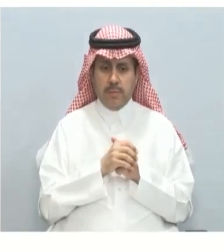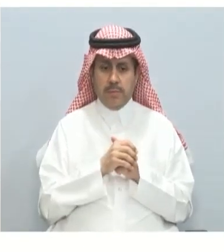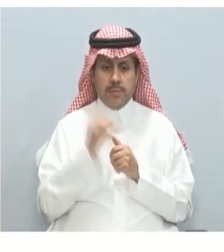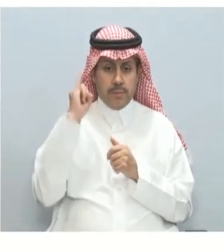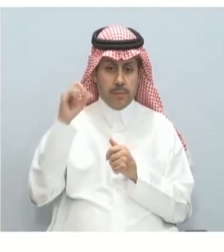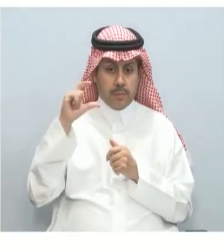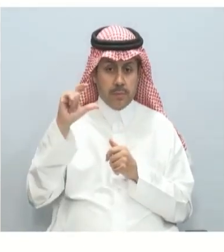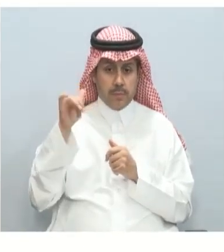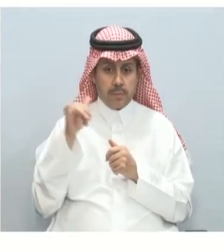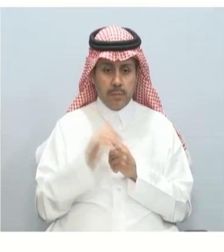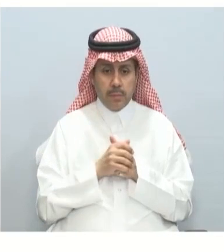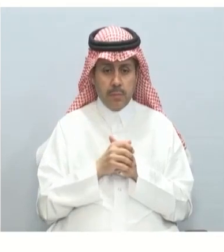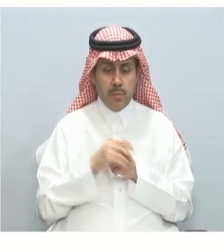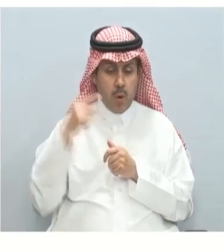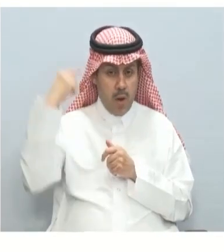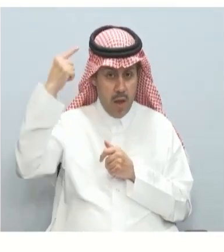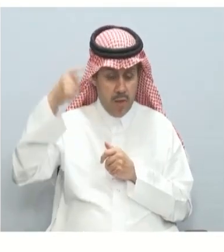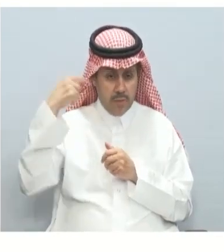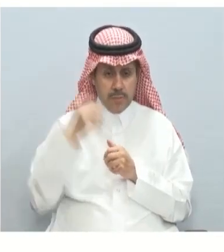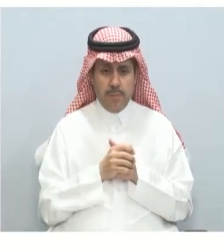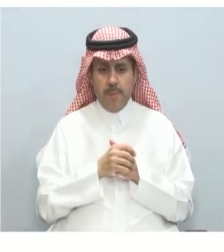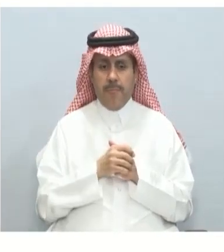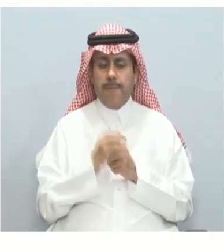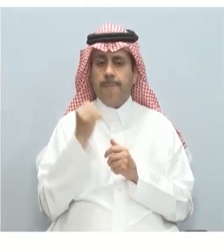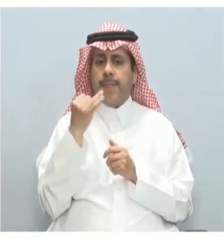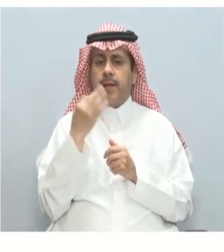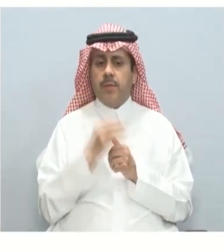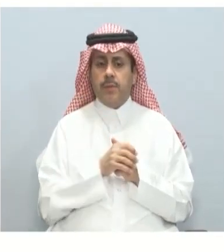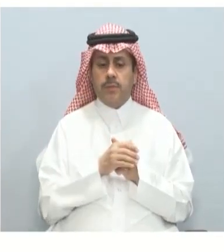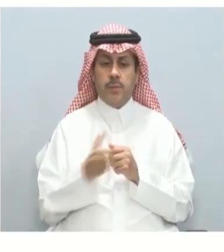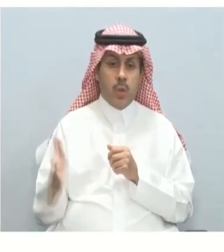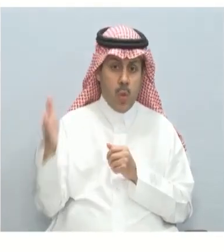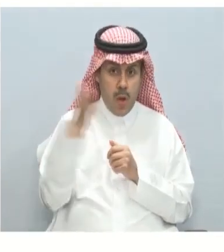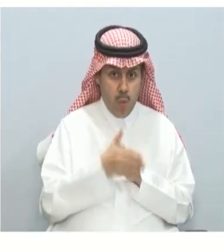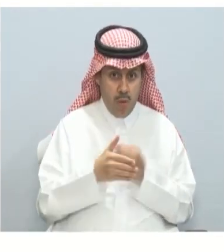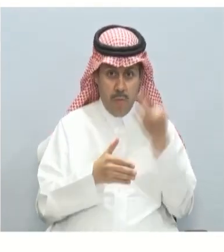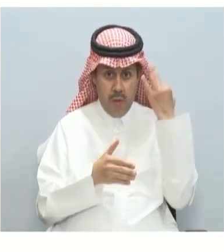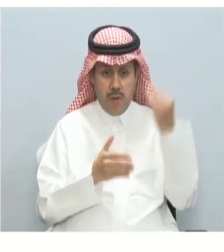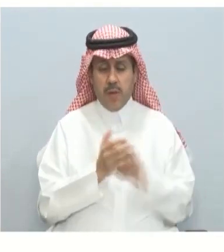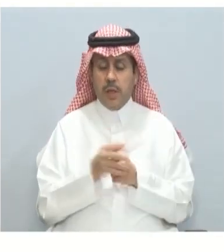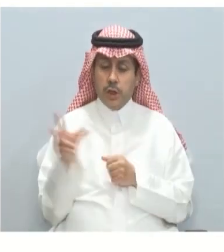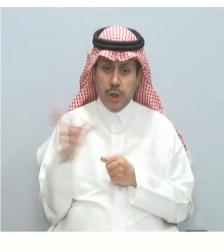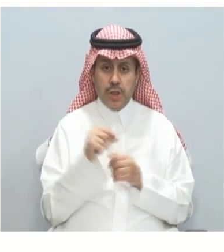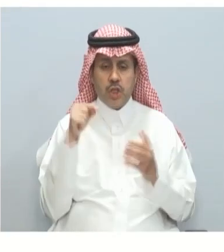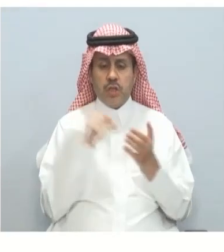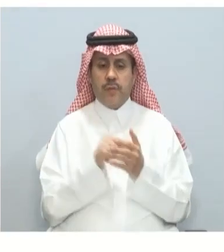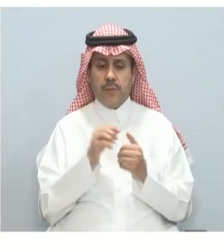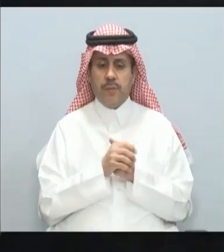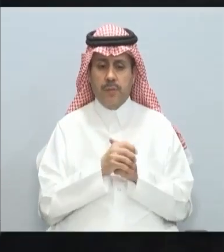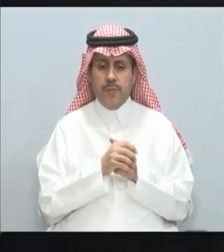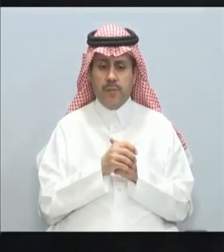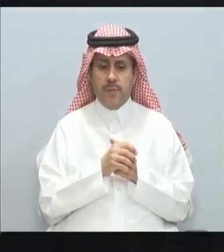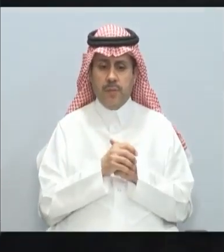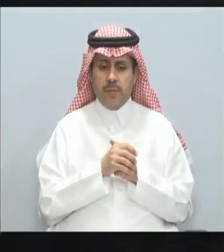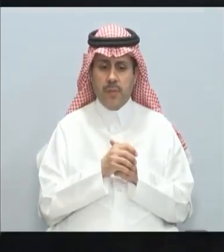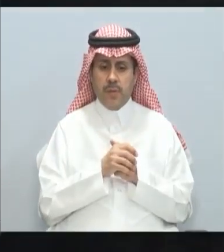هنا لو لاحظنا القيمه هذه لما نعوض بثلاثه راح يطلع لي الناتج صفر جذر 3 نا 3